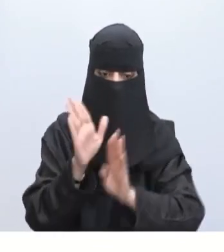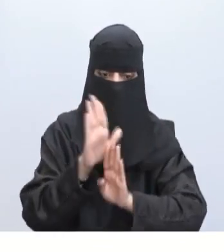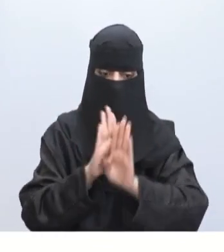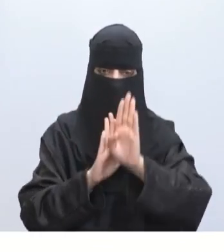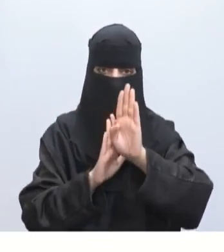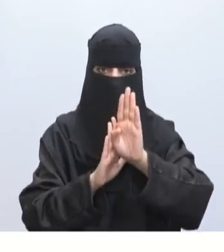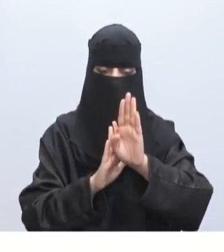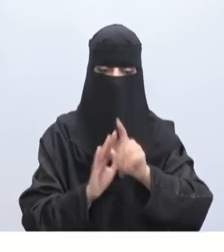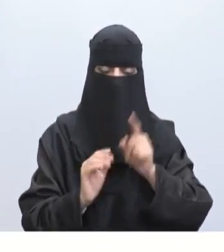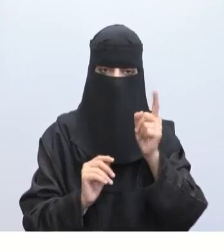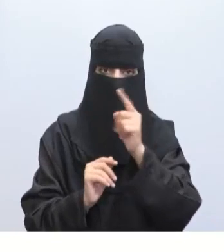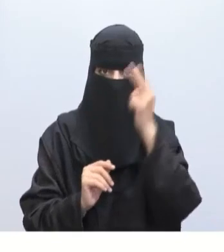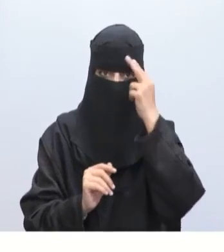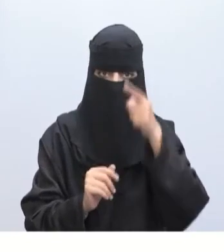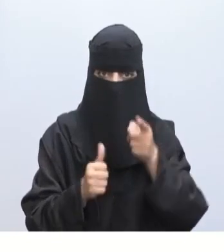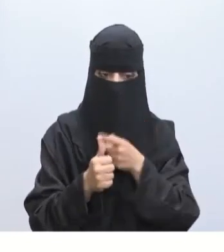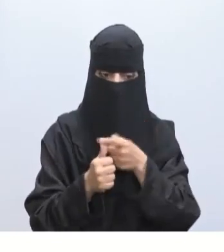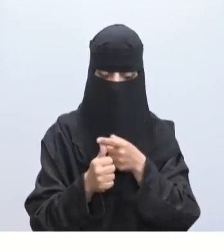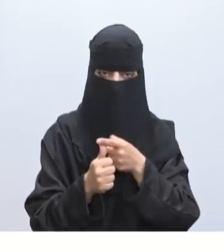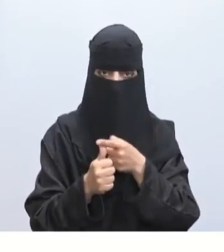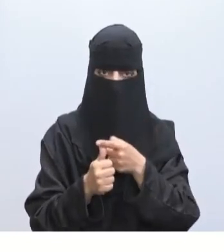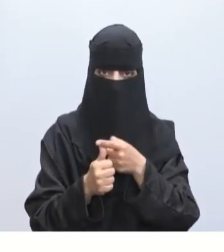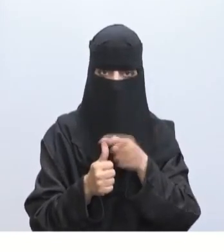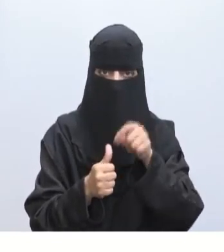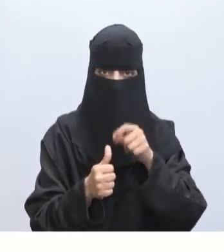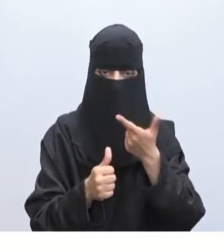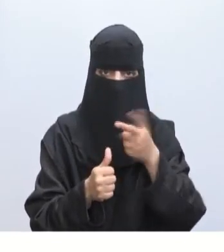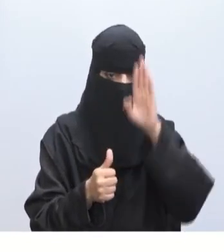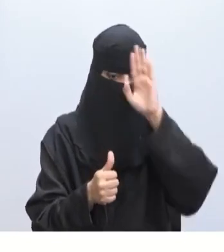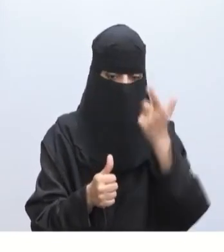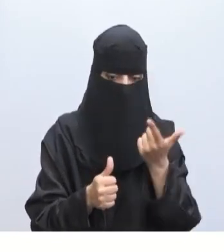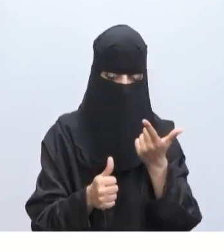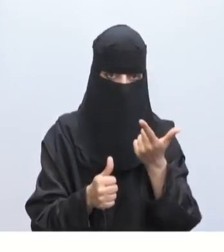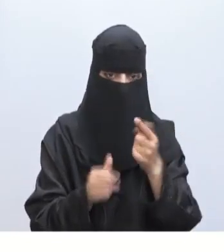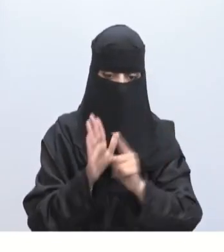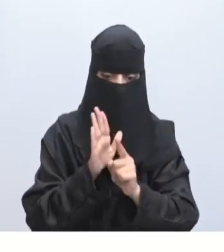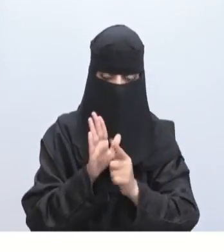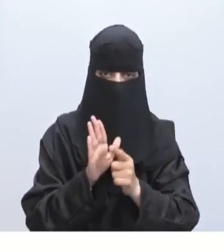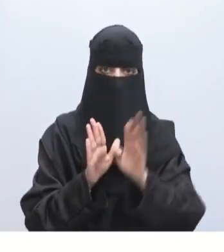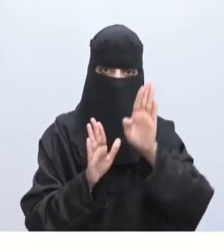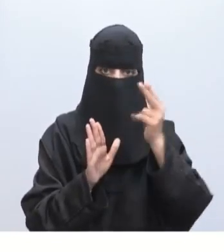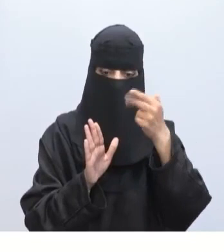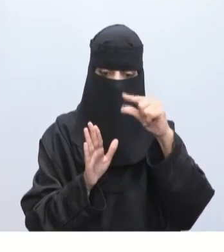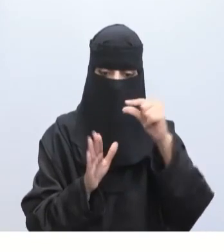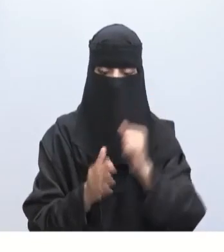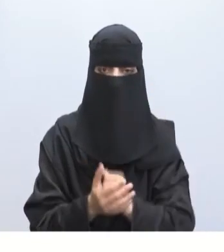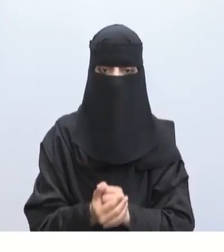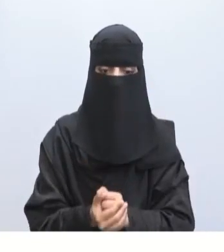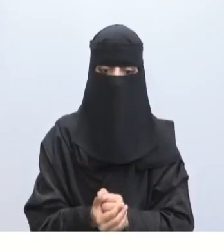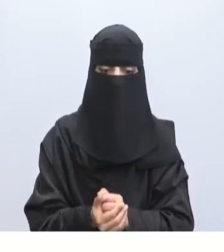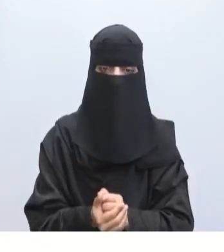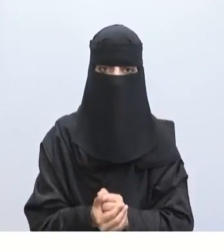ازدهار الدوله السعوديه الاولى في عهد من الامام سعود بن عبد